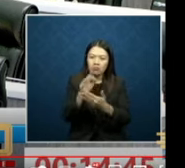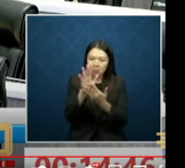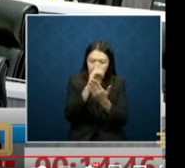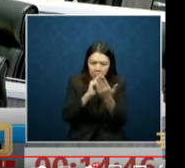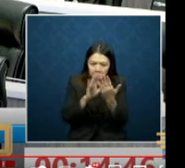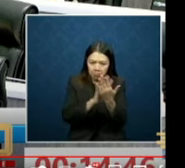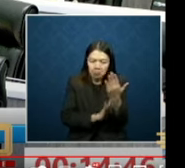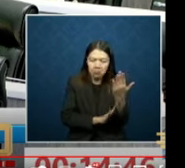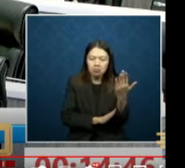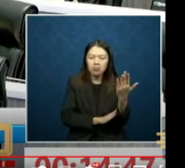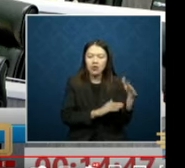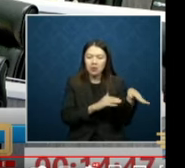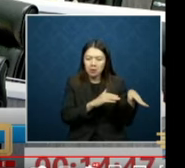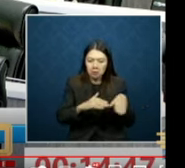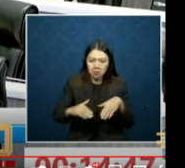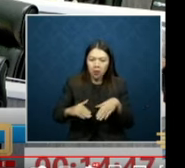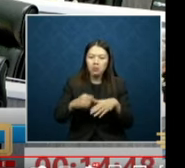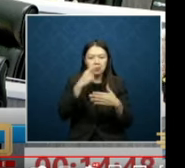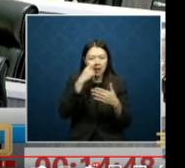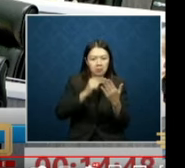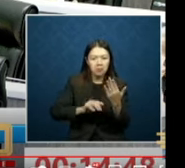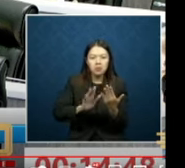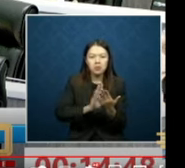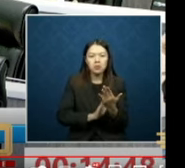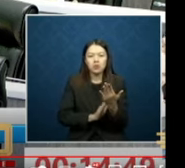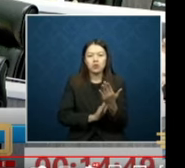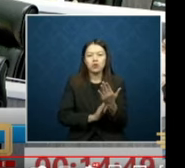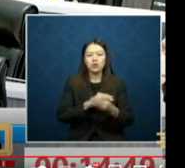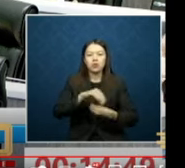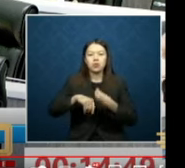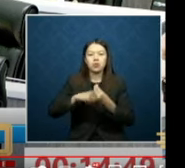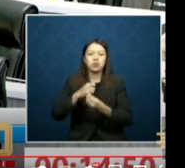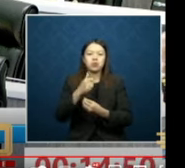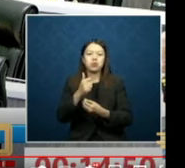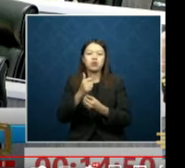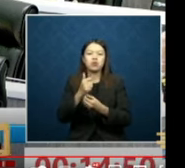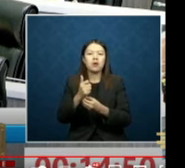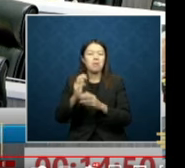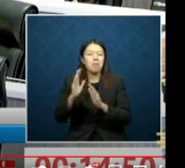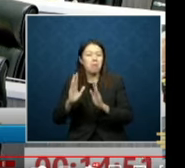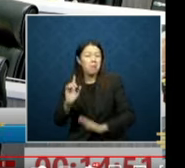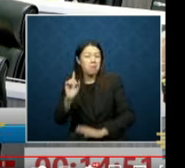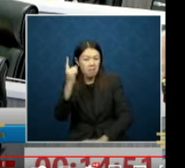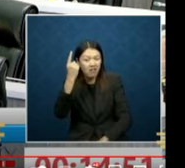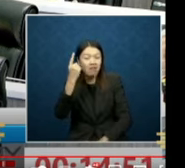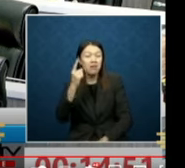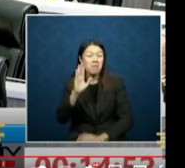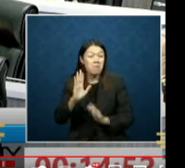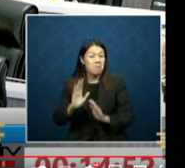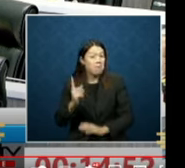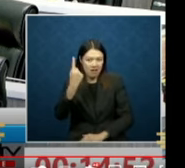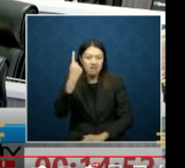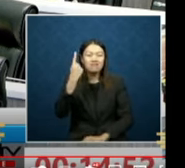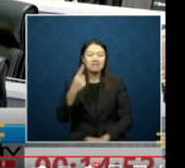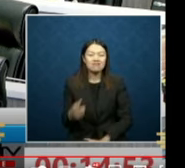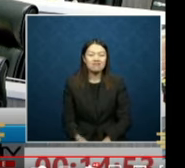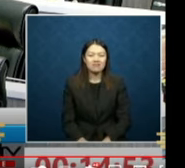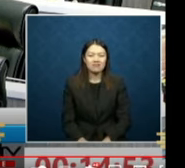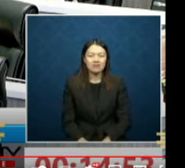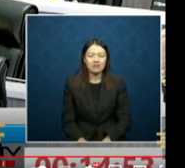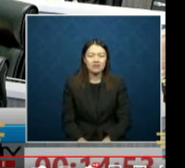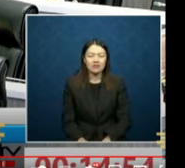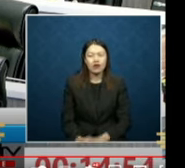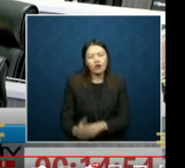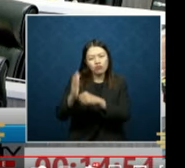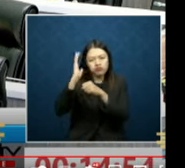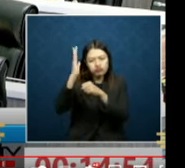ศเป็นการเตรียมความพร้อมของประเทศให้เข้าสู่เศรษฐกิจสมัยใหม่นะครับสมัยใหม่แถลงนโย